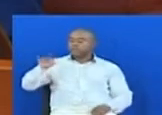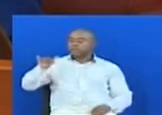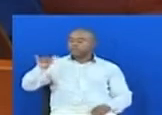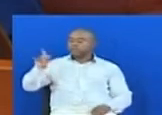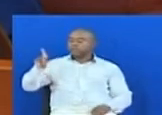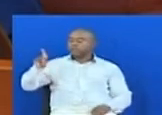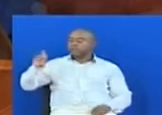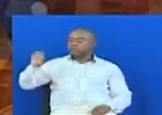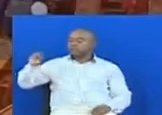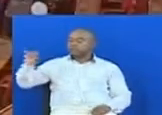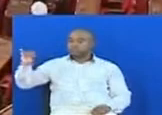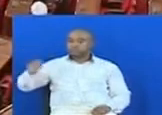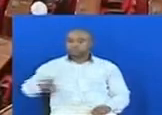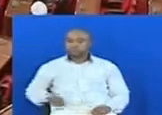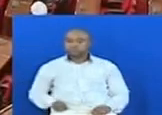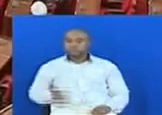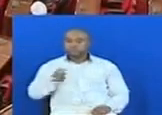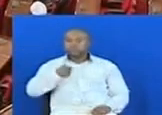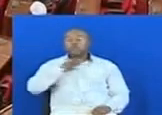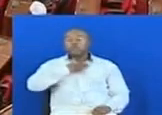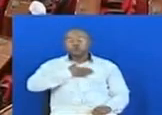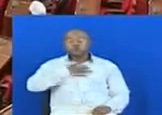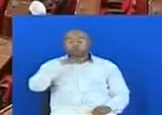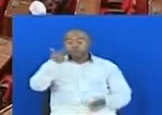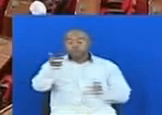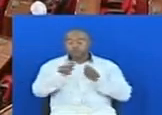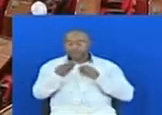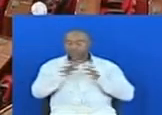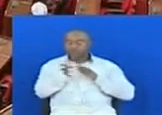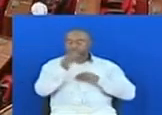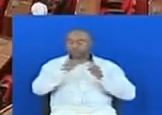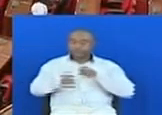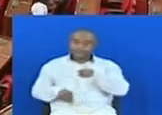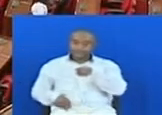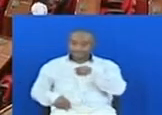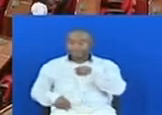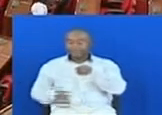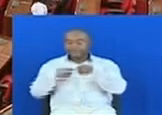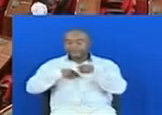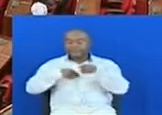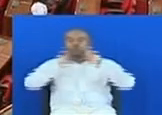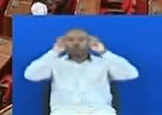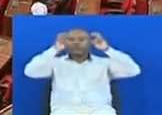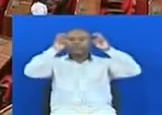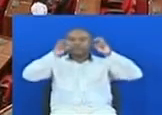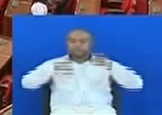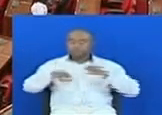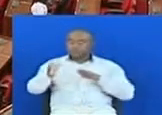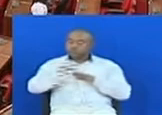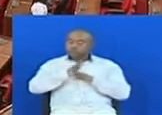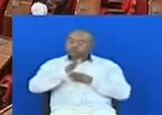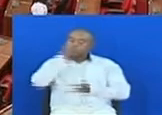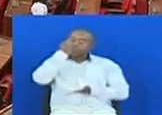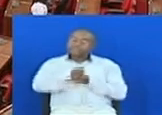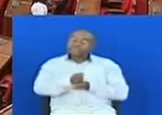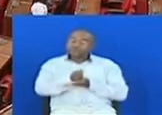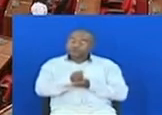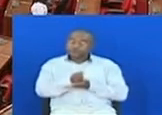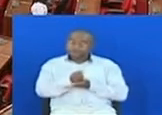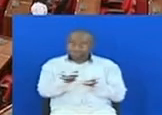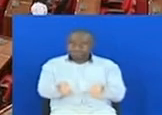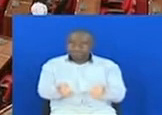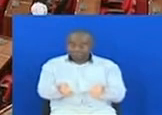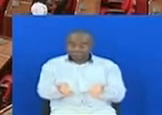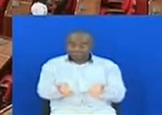Nakushukuru sana Mheshimiwa Spika na mimi kunipa nafasi ya kuchangia hii hoja kuhusiana na azimio la bunge